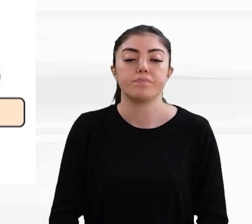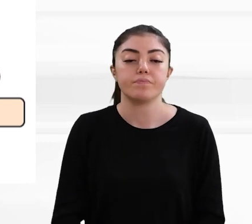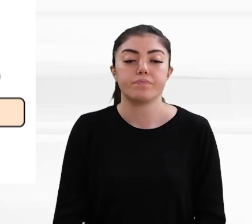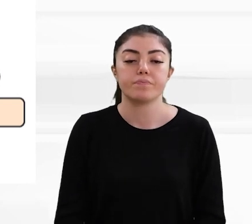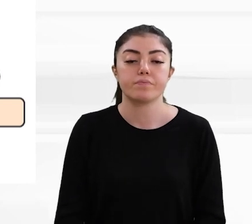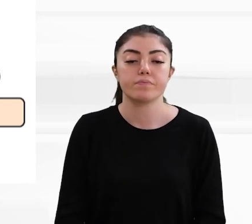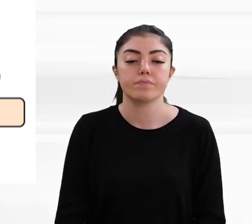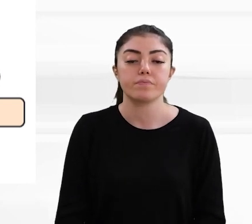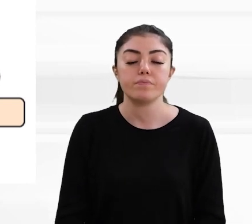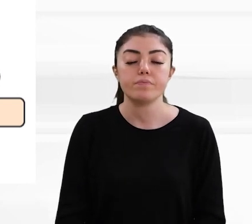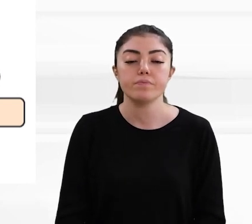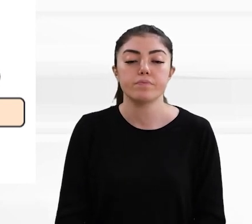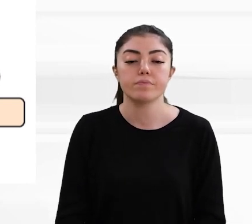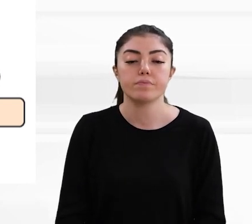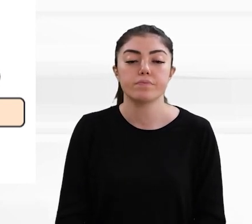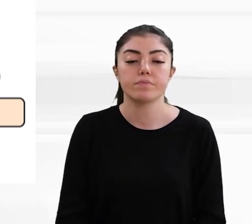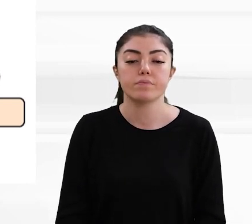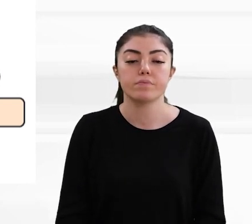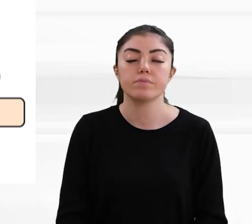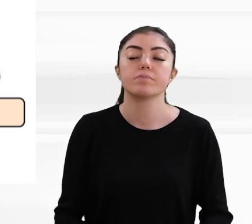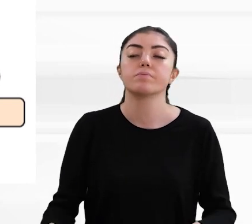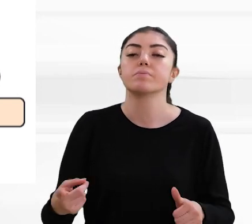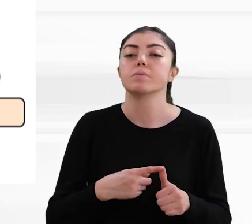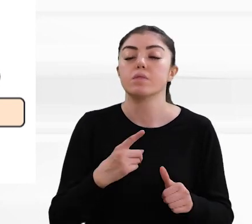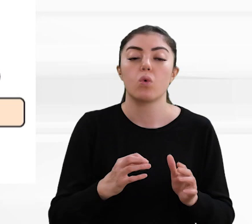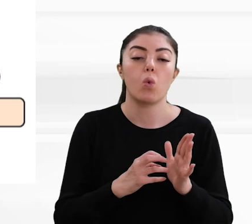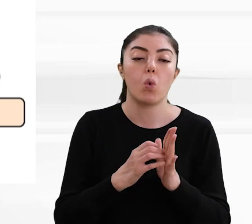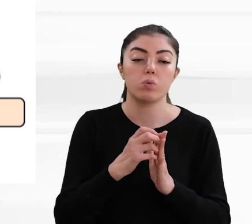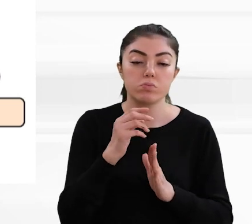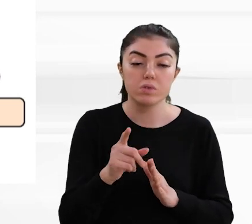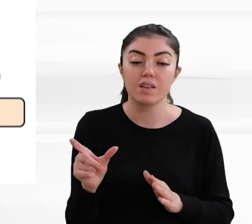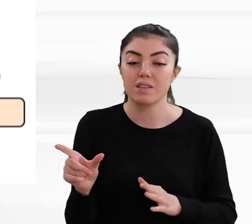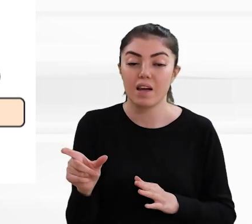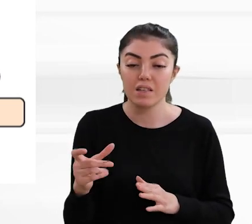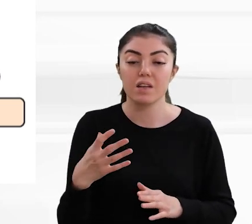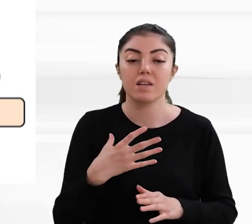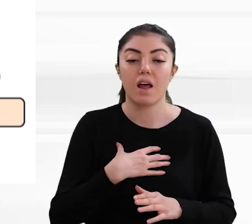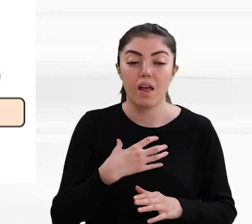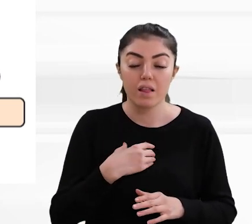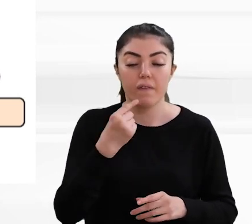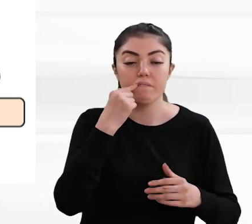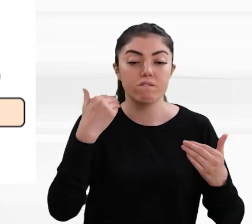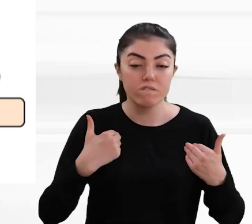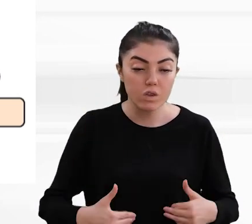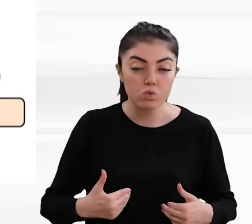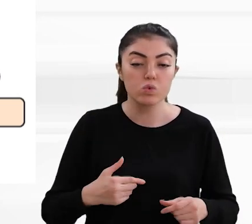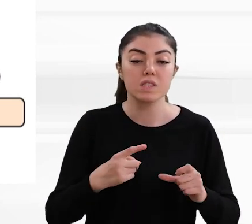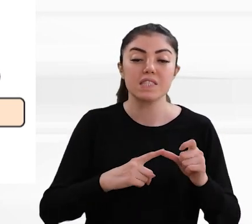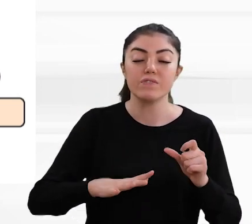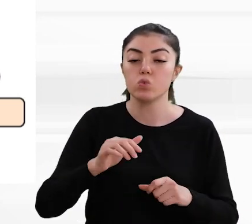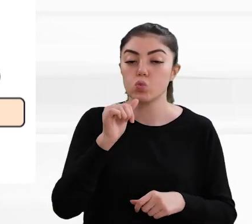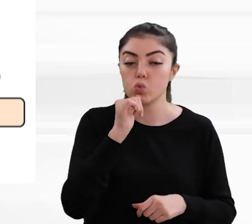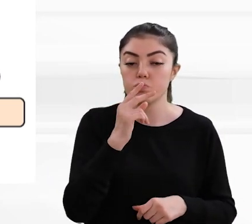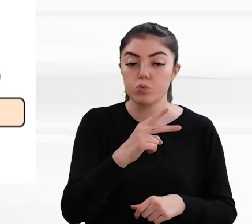hangileri o örümcek yengecin kendi vücut sıvılarının tuz de işini düzenlemesine